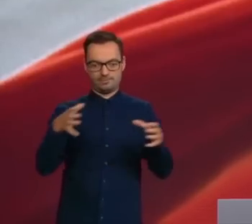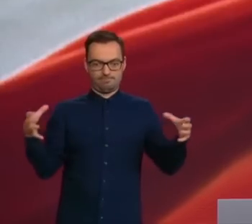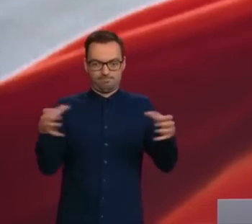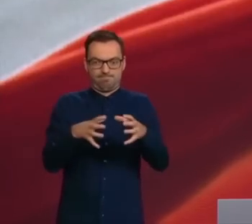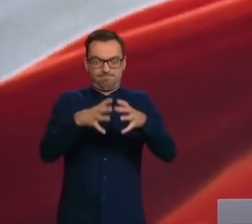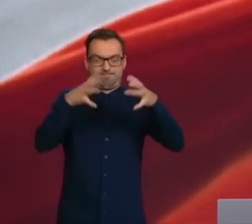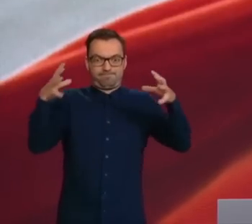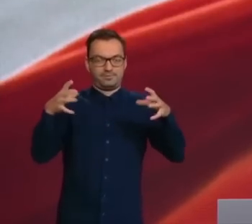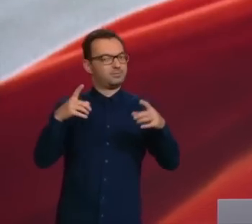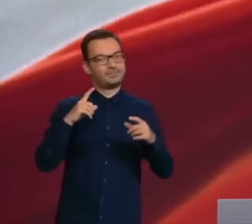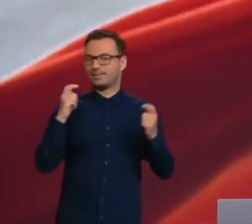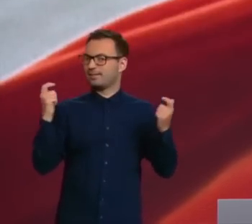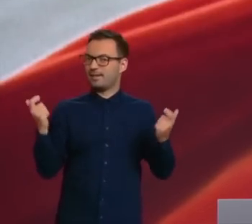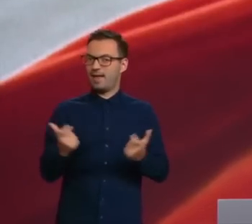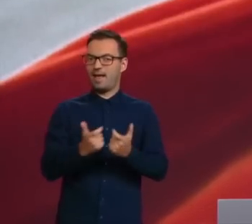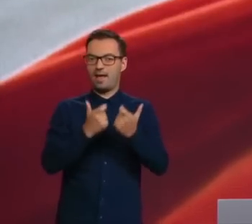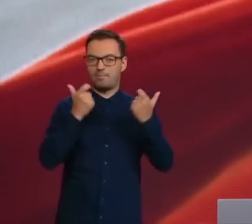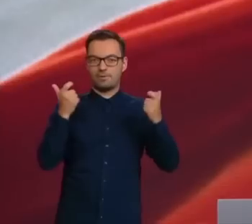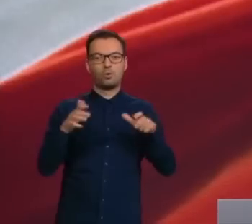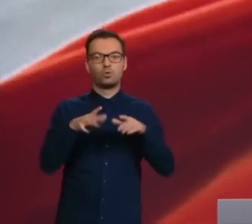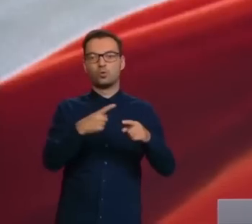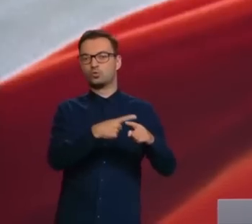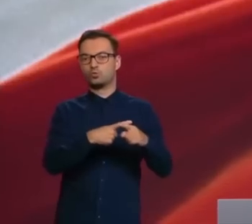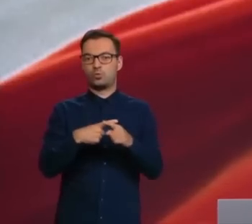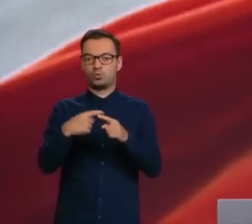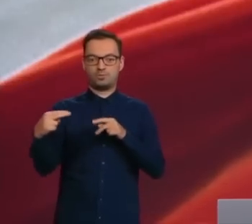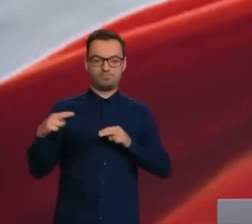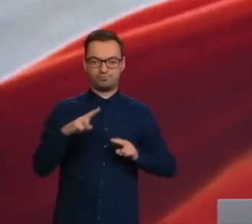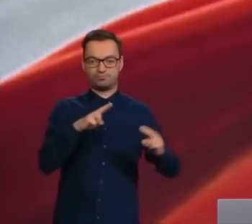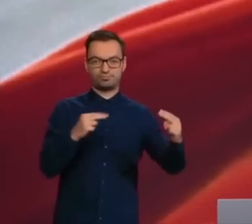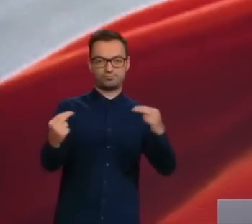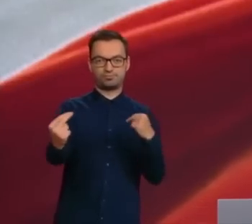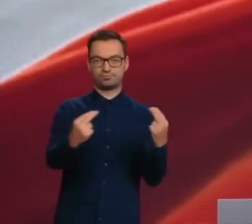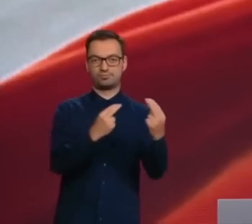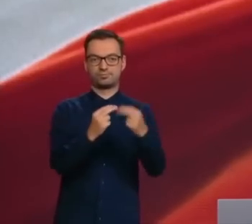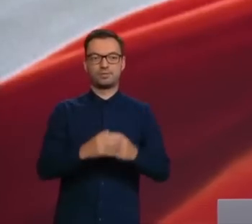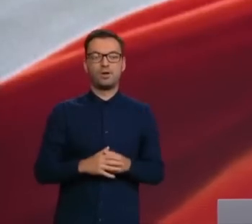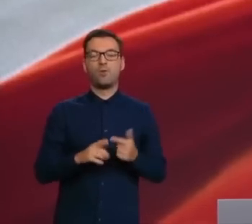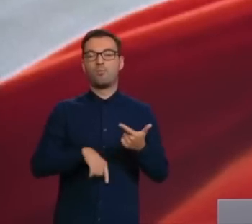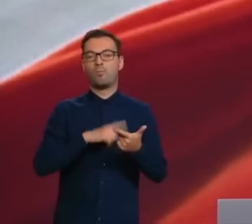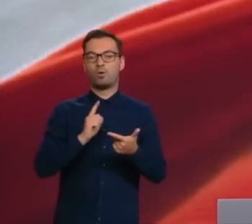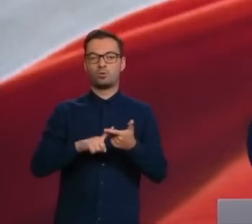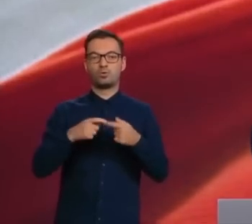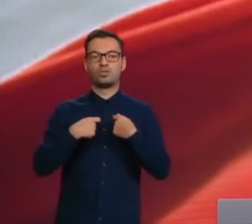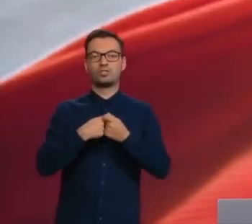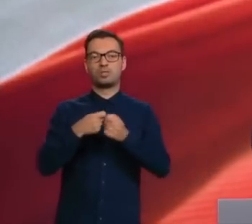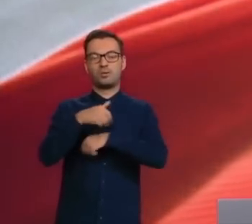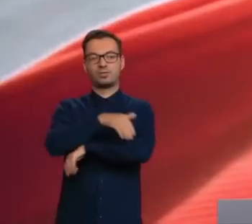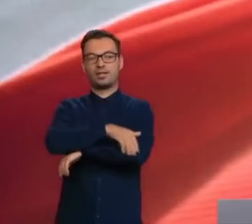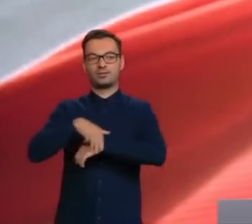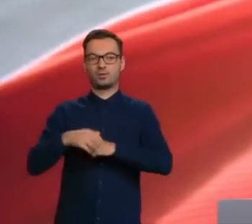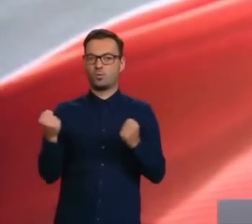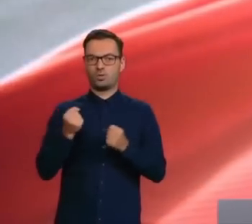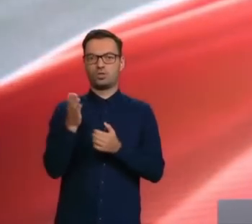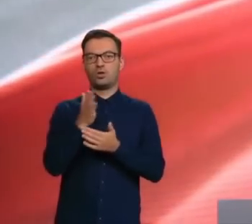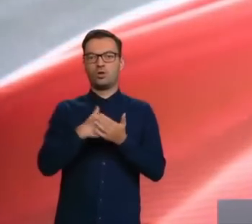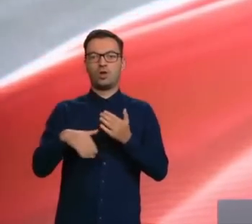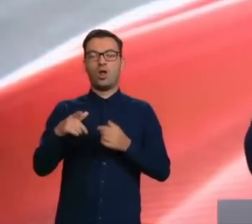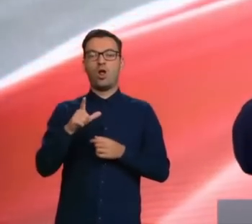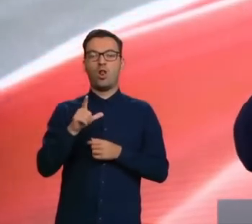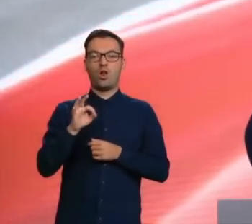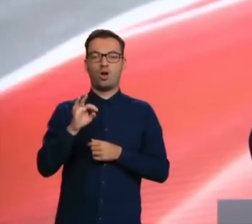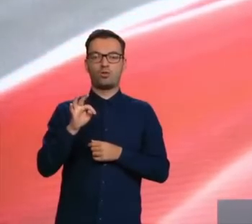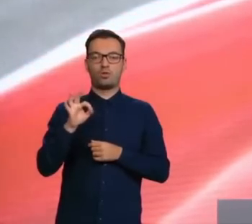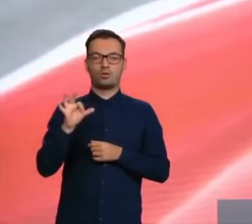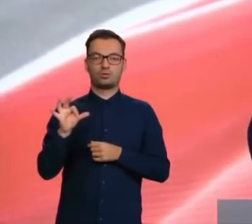bezpieczne. Integrowanie tylu spółek pod jedną ręką. Ponadto sprzedał kapitałowi zagranicznemu znaczne części Lotosu,